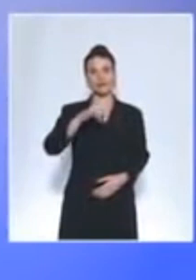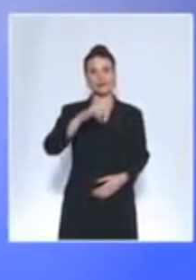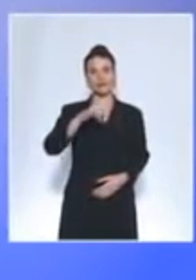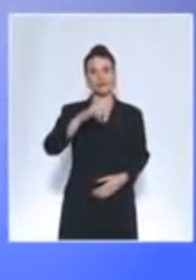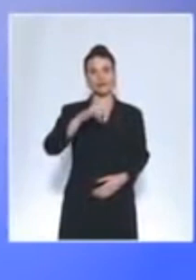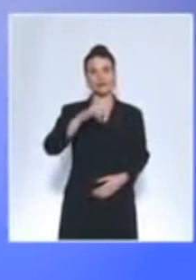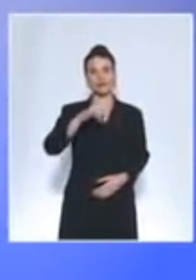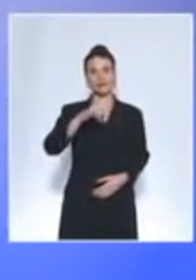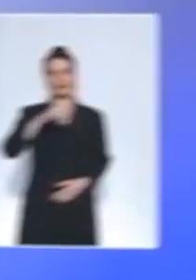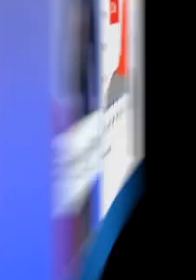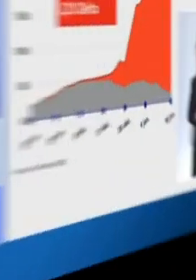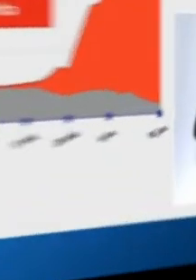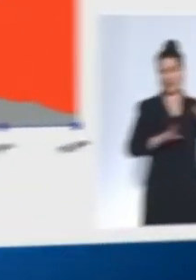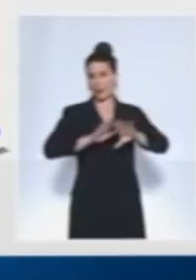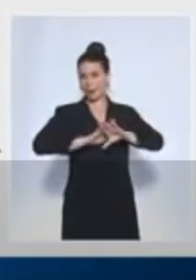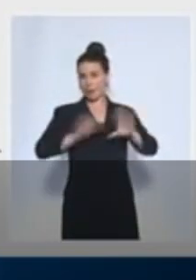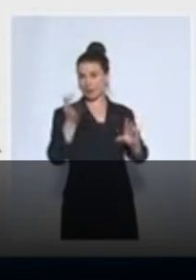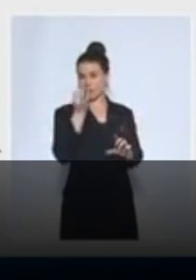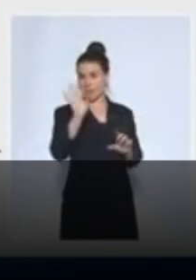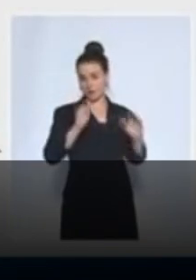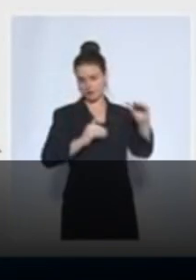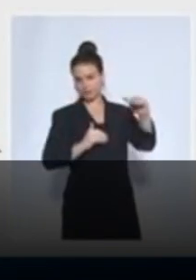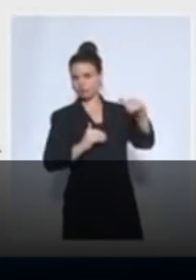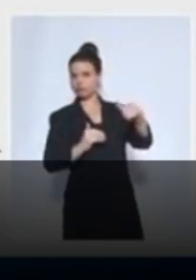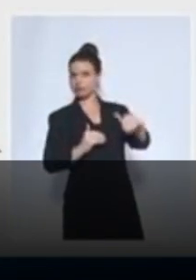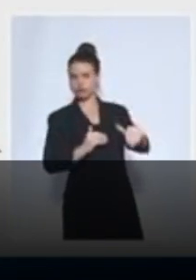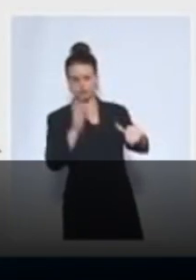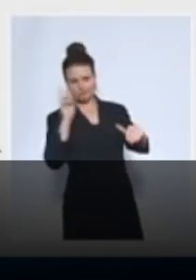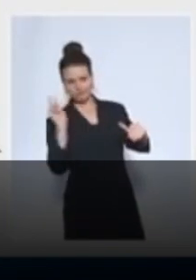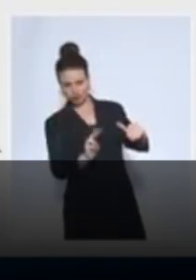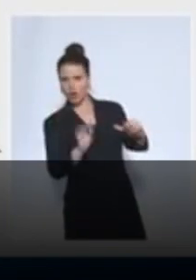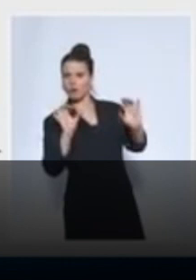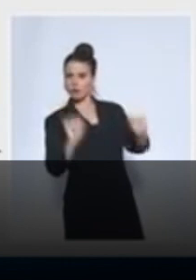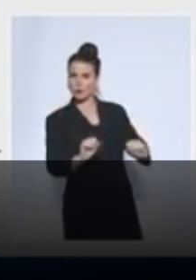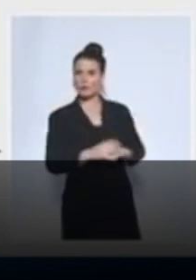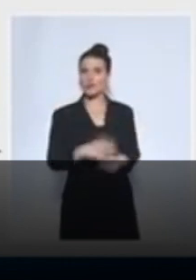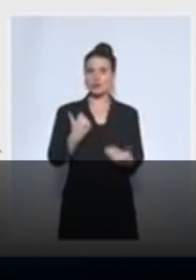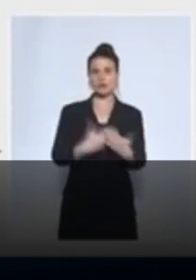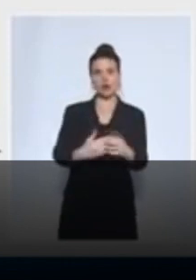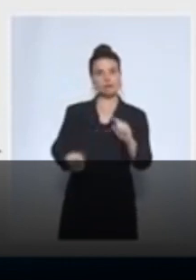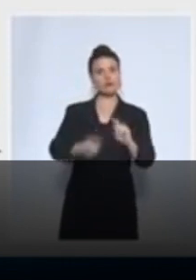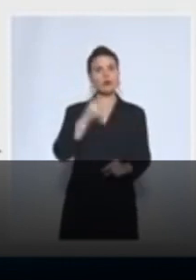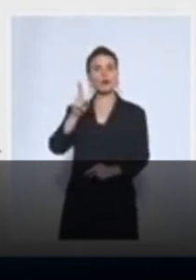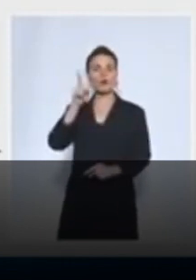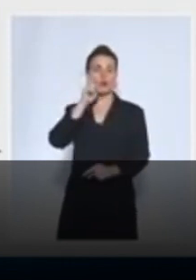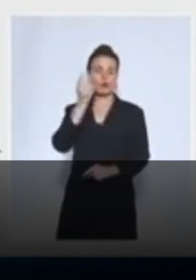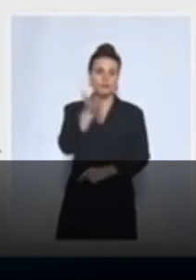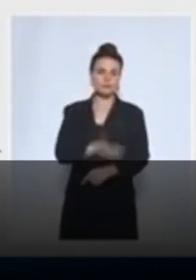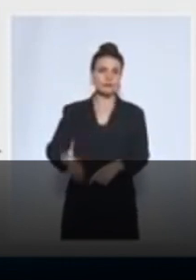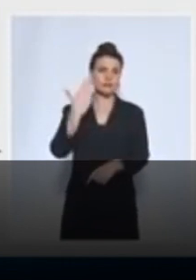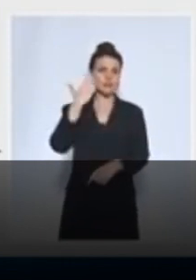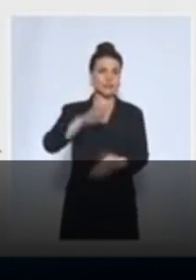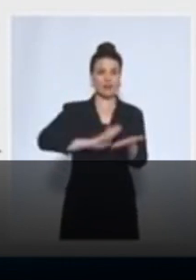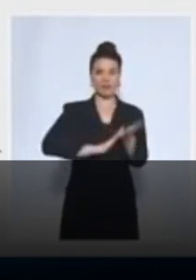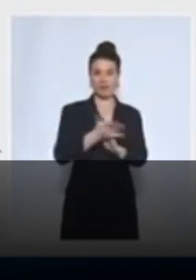la première fake news de Jean Castex. Reflux. C'est très important car vous savez que ce variant Delta était